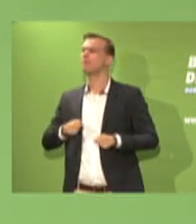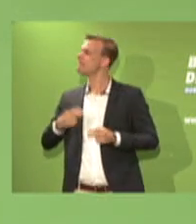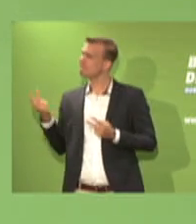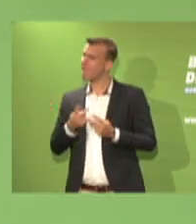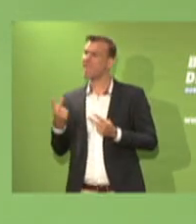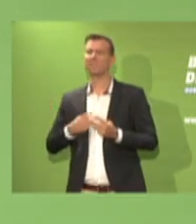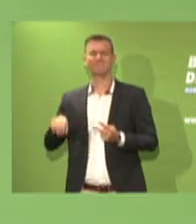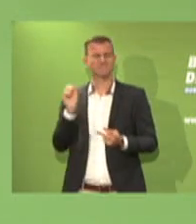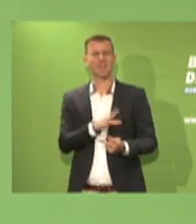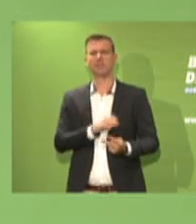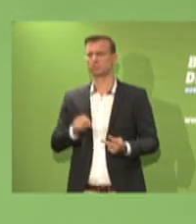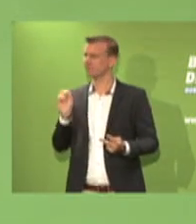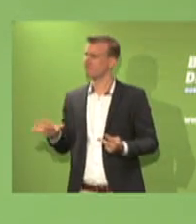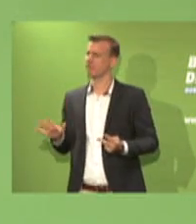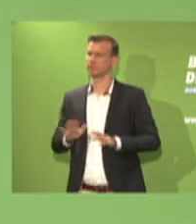falsch.